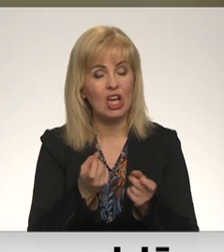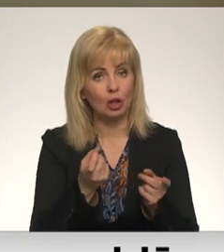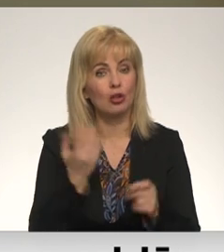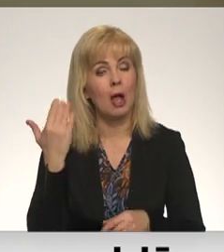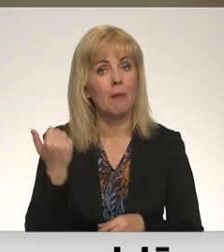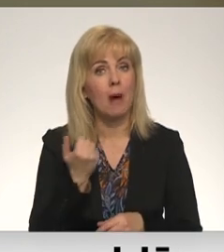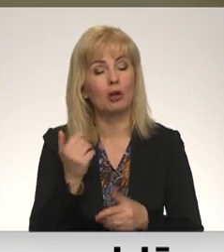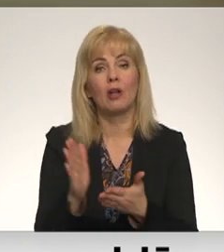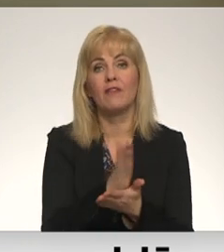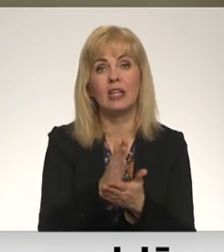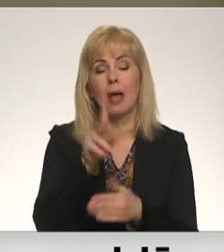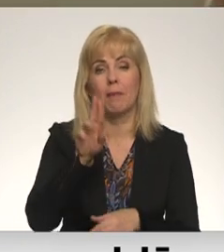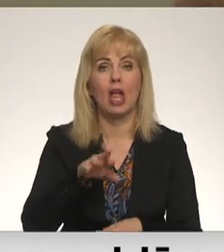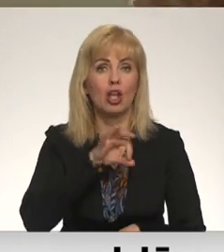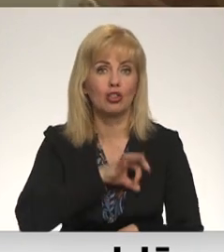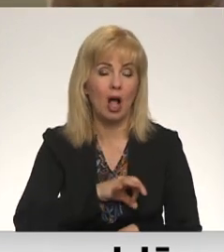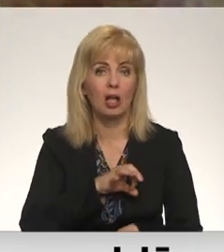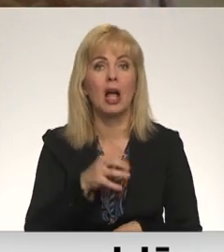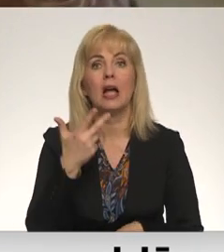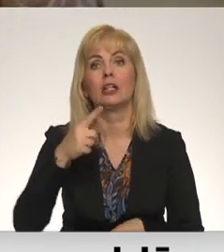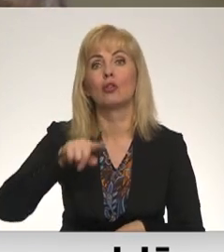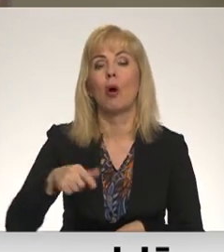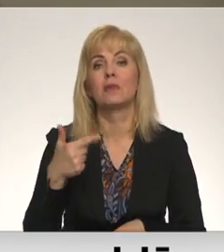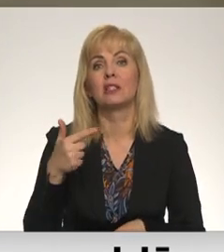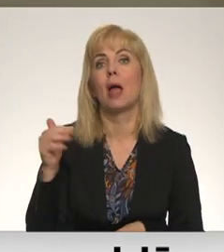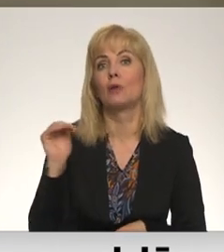Pērn vidējā mēneša alga bija vairāk nekā 3,7